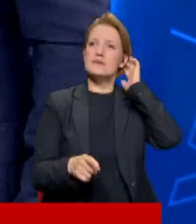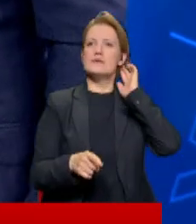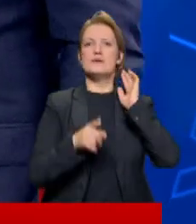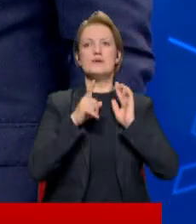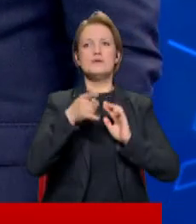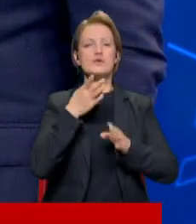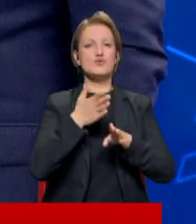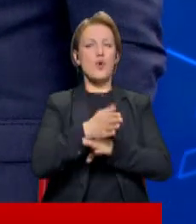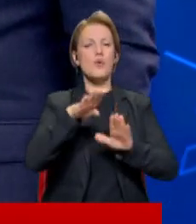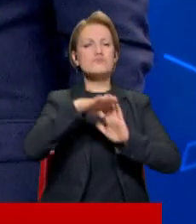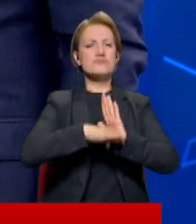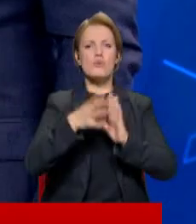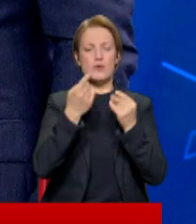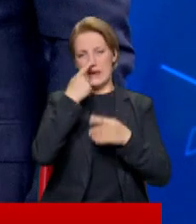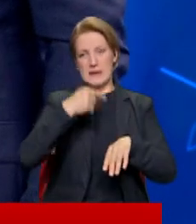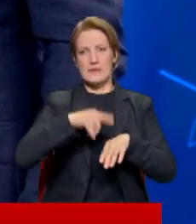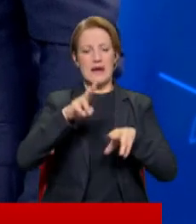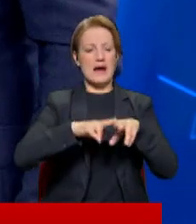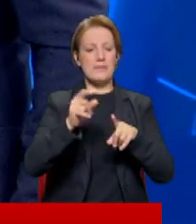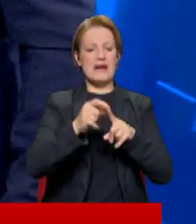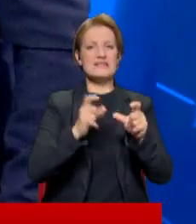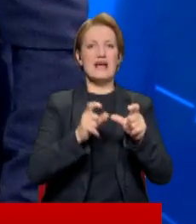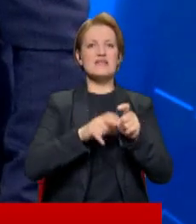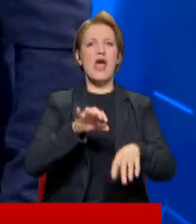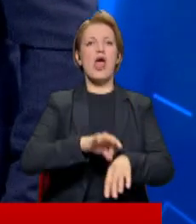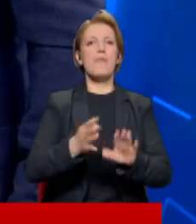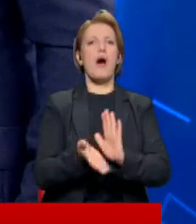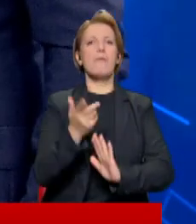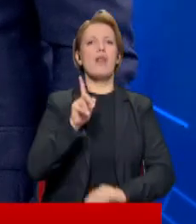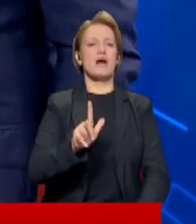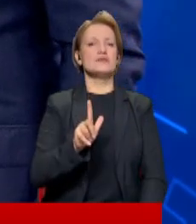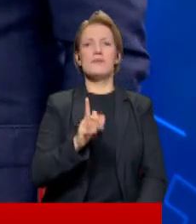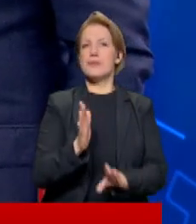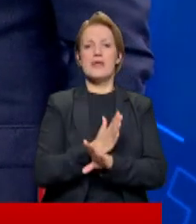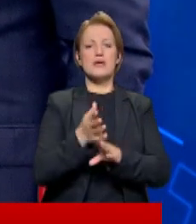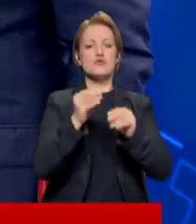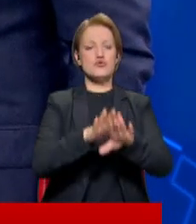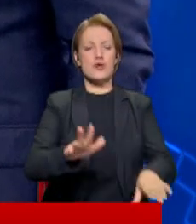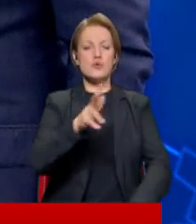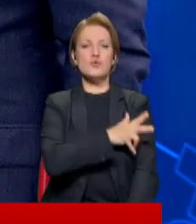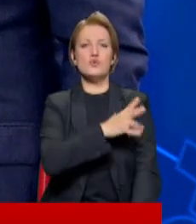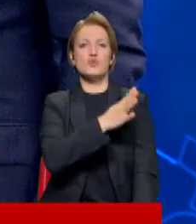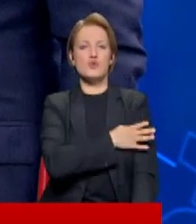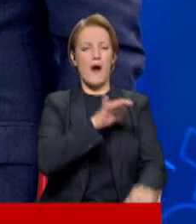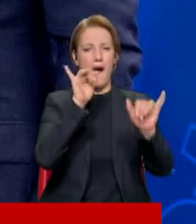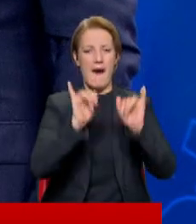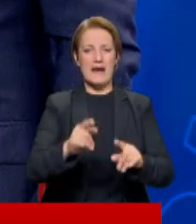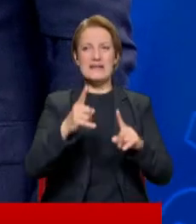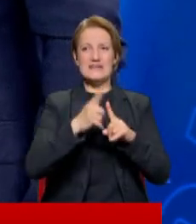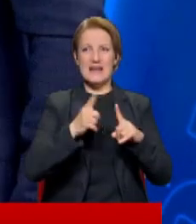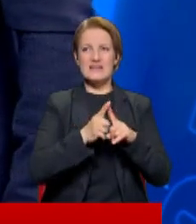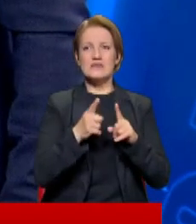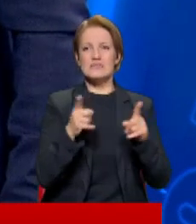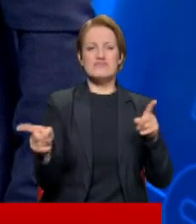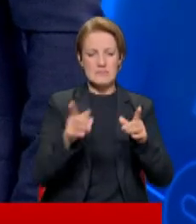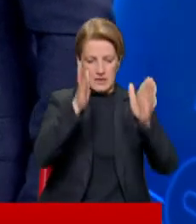müfredat olduğuna bir inanmıyoruz iki KPSS Hemen kalkmalıdır niye biliyor musunuz Çocuklar üçüncü ve dördüncü sınıfta aynı teste Dostlar arasında